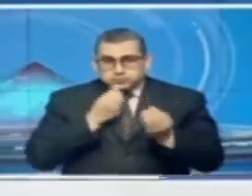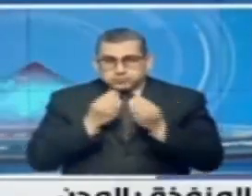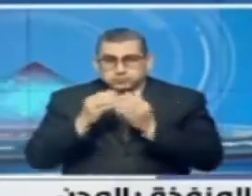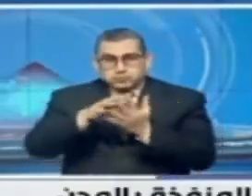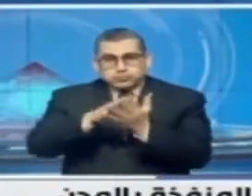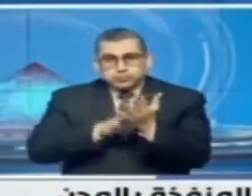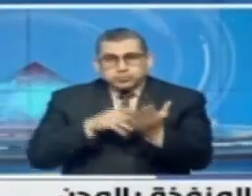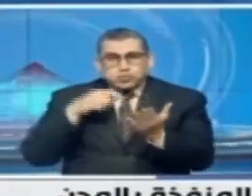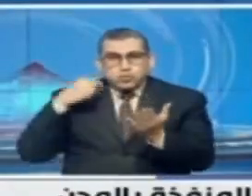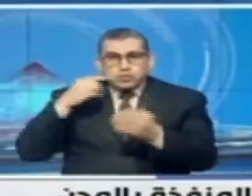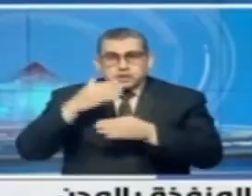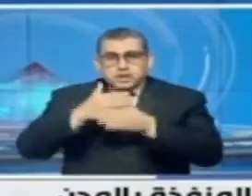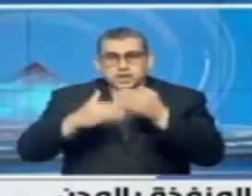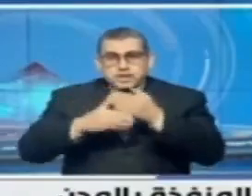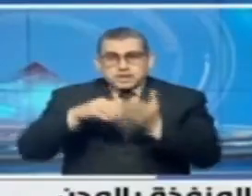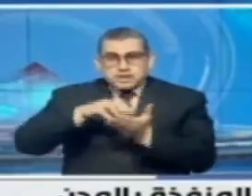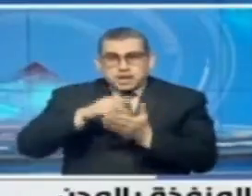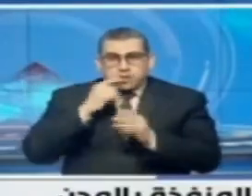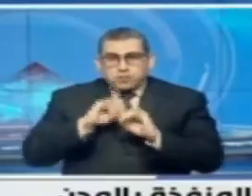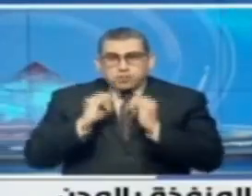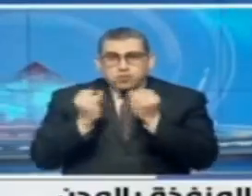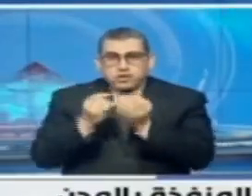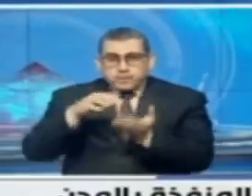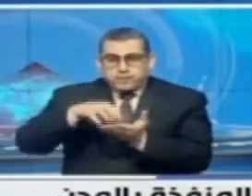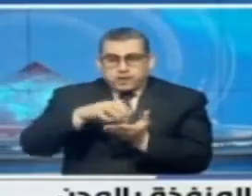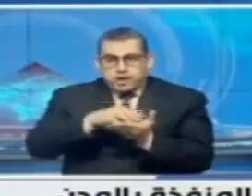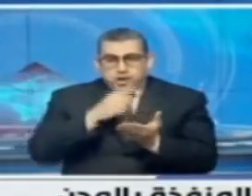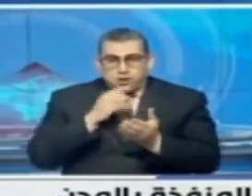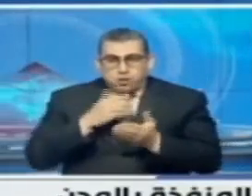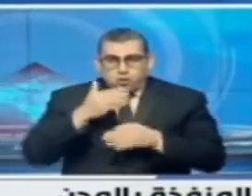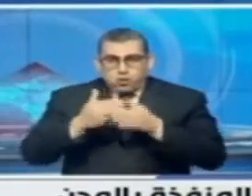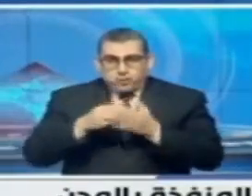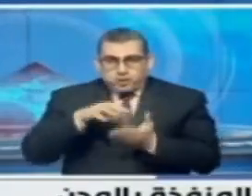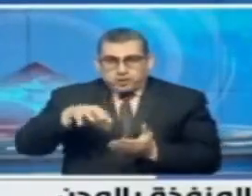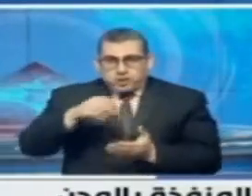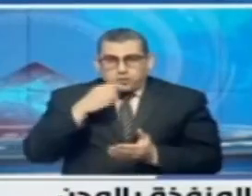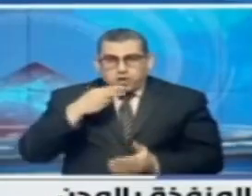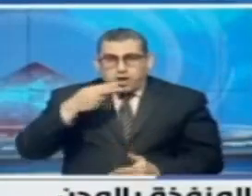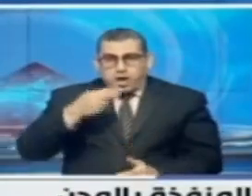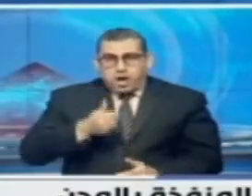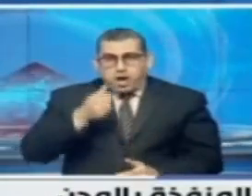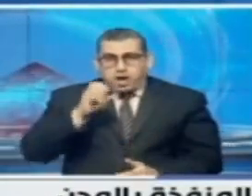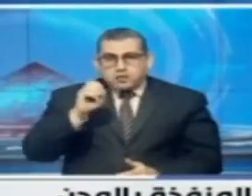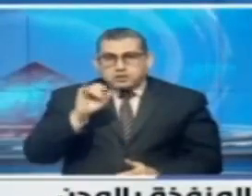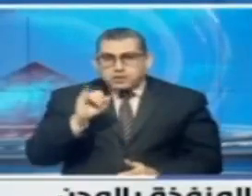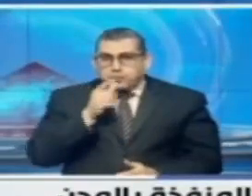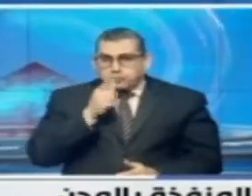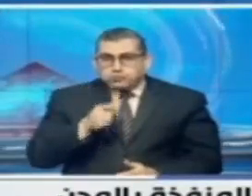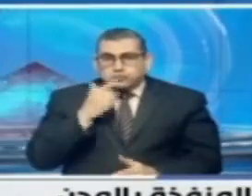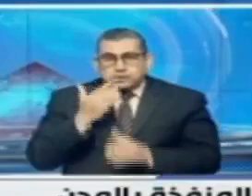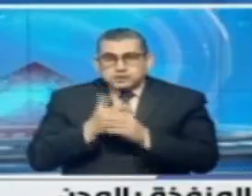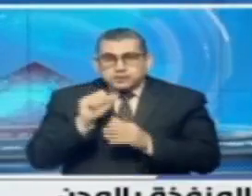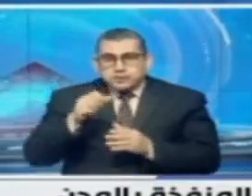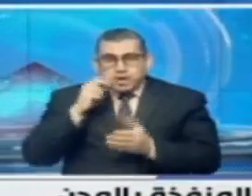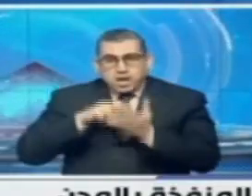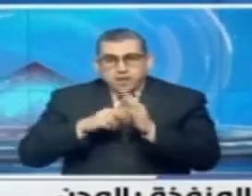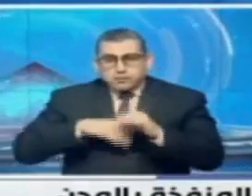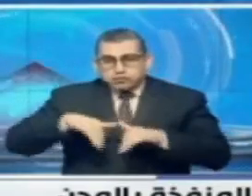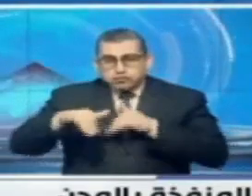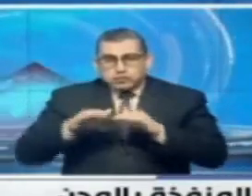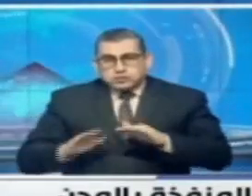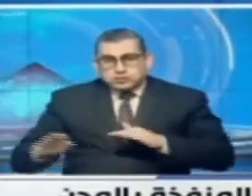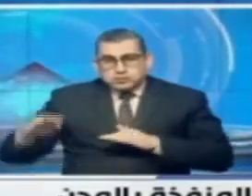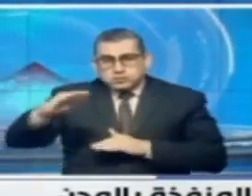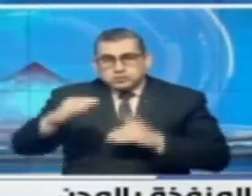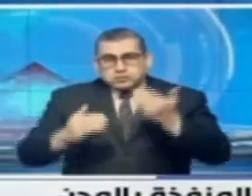مدبولي تقريرا من وزير الإسكان والمرافق والمجتمعات العمرانية دكتور عاصم الجزار بشأن المحاور والطرق